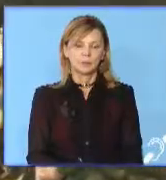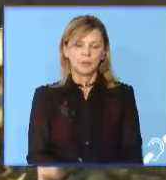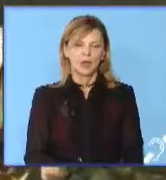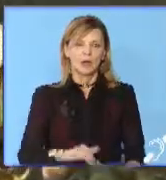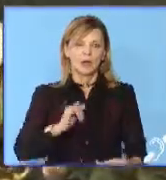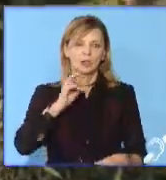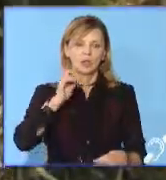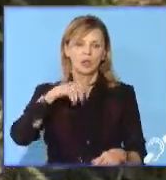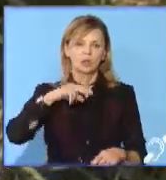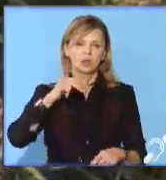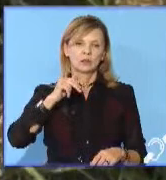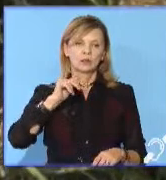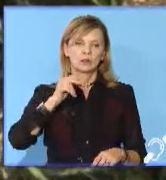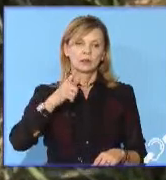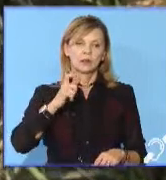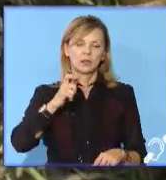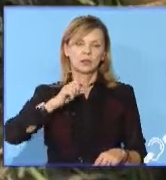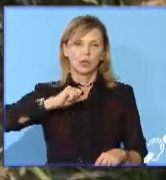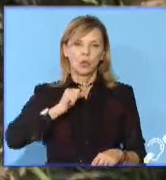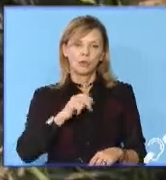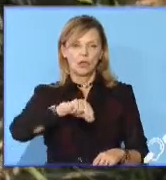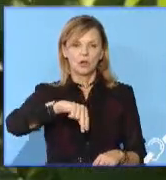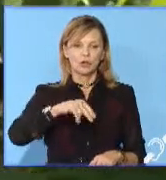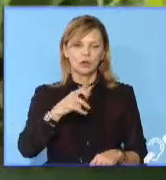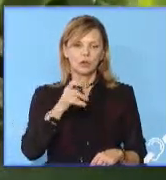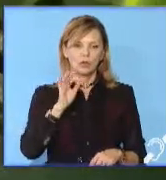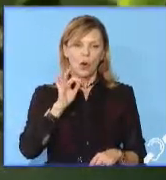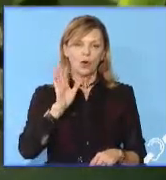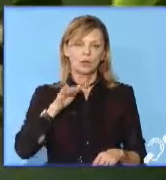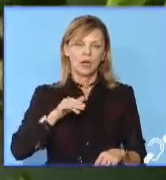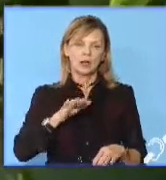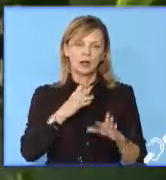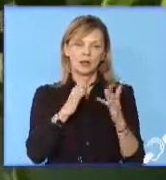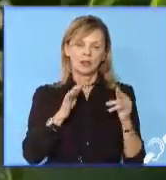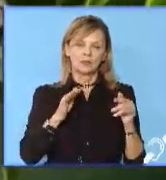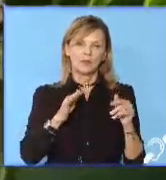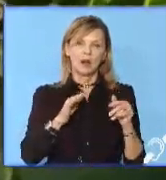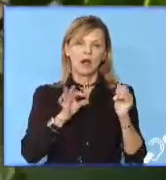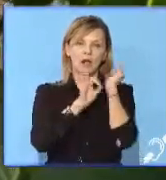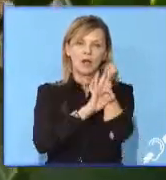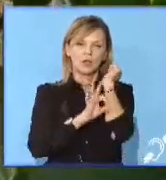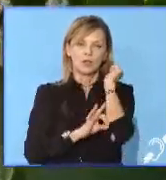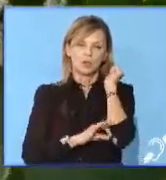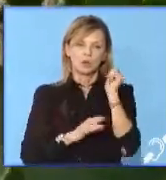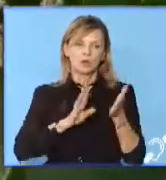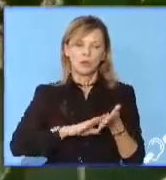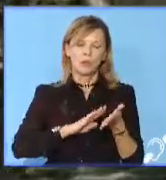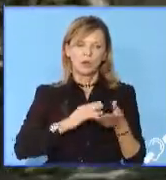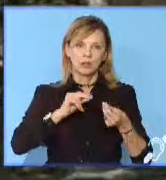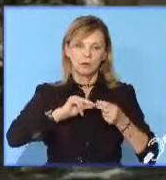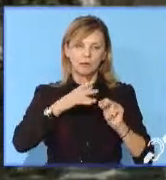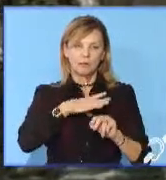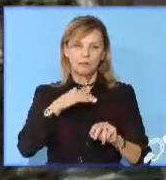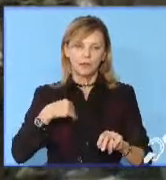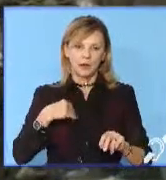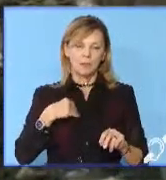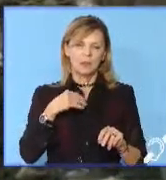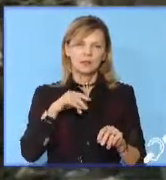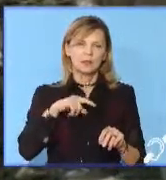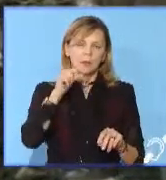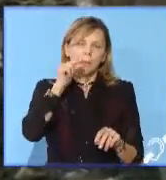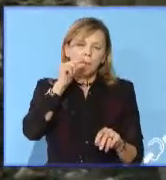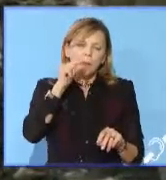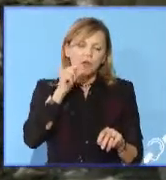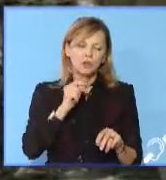Iona Popescu din Brasta, Vățu, județul Olt, deține câțiva ari cu viță de vie chiar în curte. Din cauza vremii, strugurii sunt puțini și mici, seceta